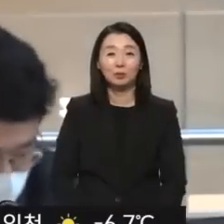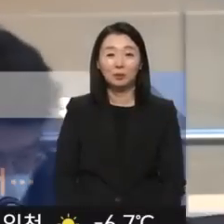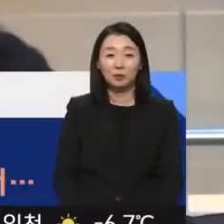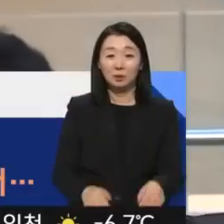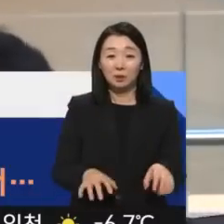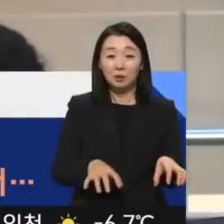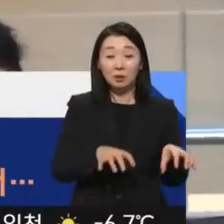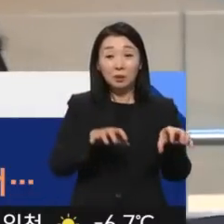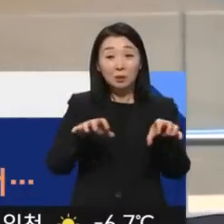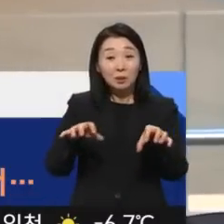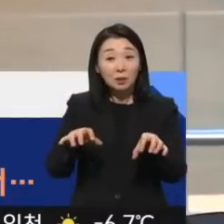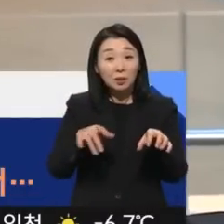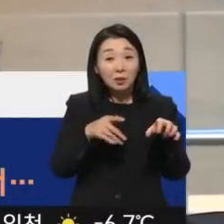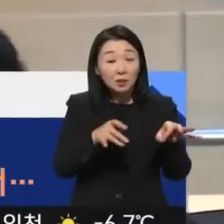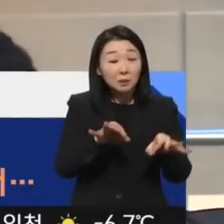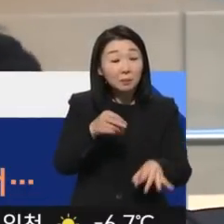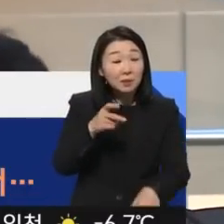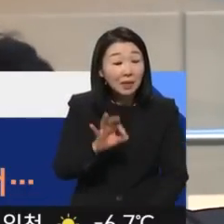김장 담그신 것 같은데 실수.